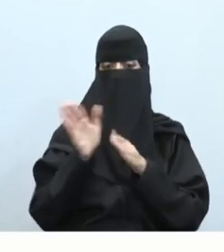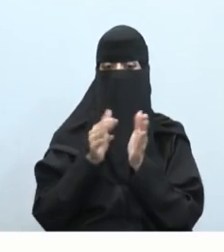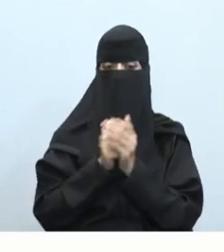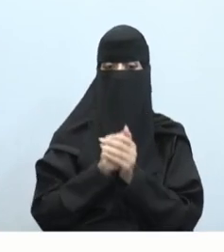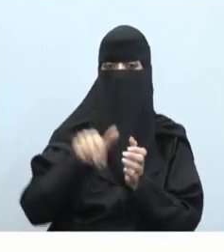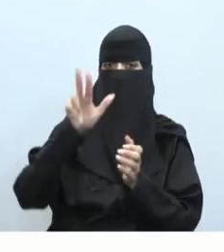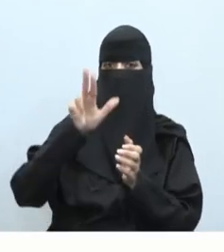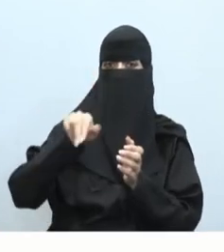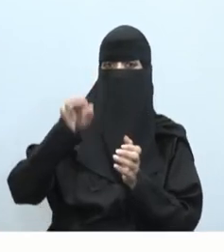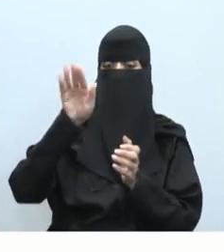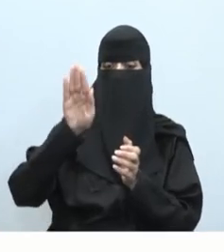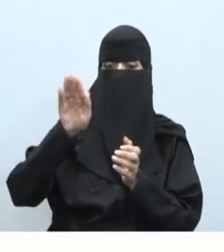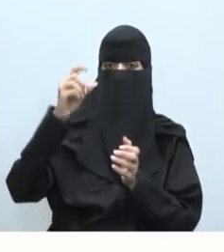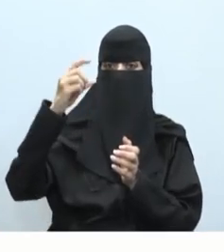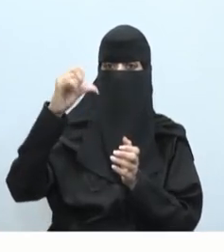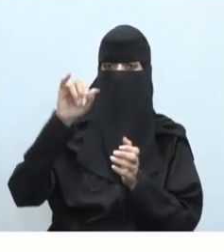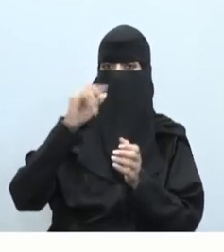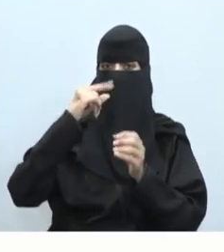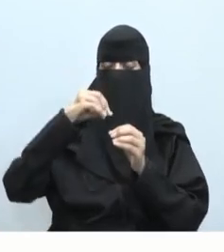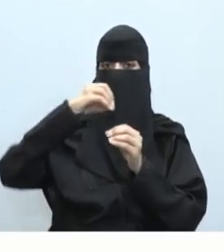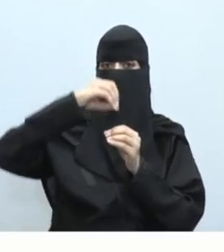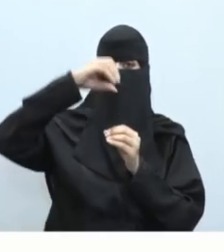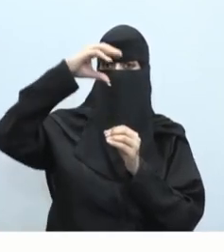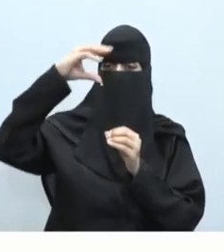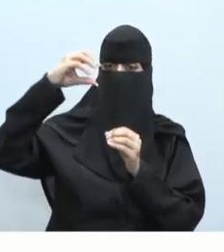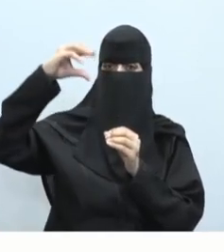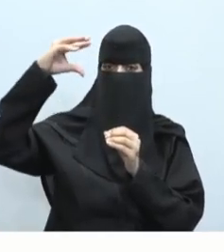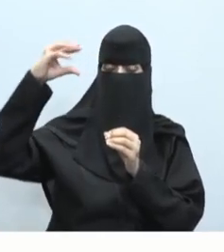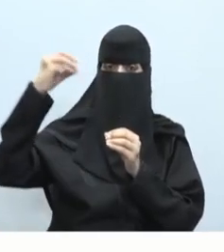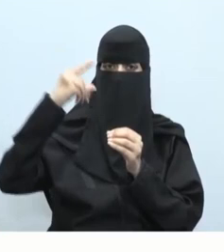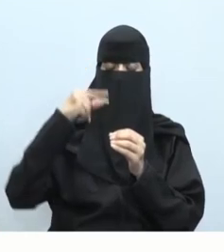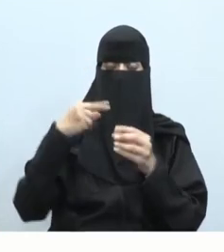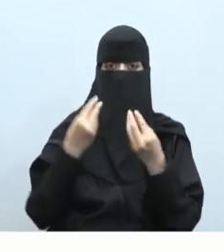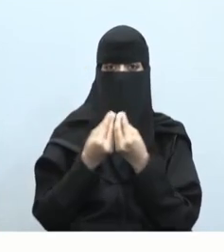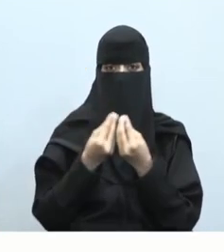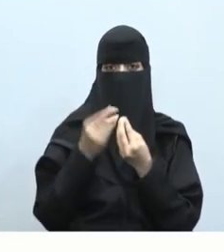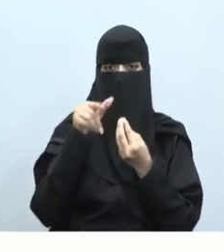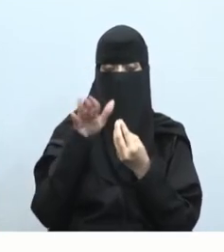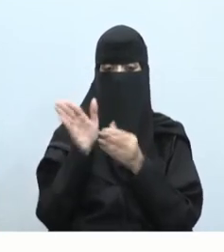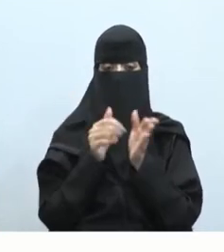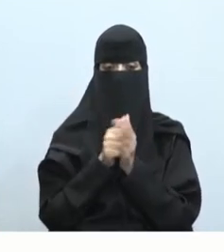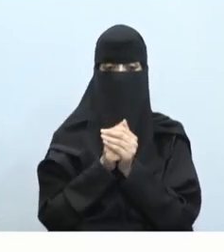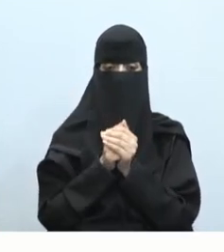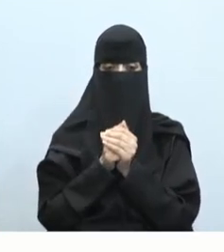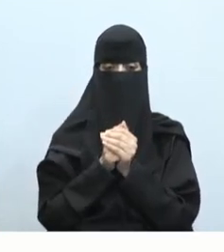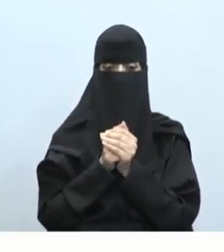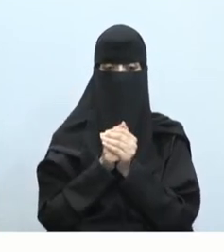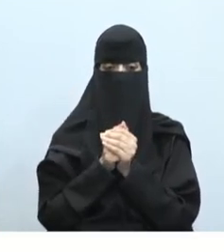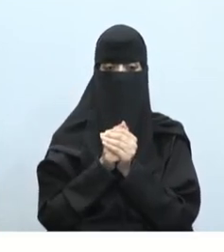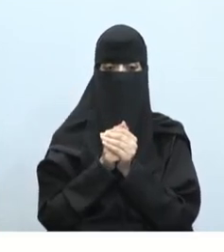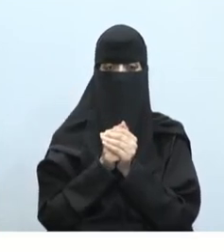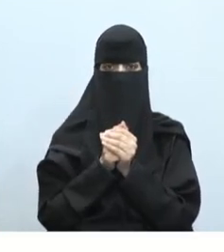السدم ما هي احسنتم هي سحب ممتازين تتالف احسنتم ابنائي